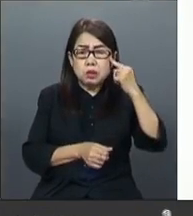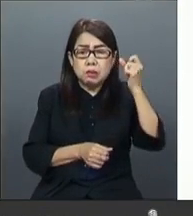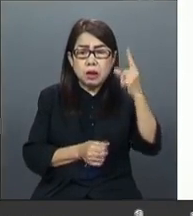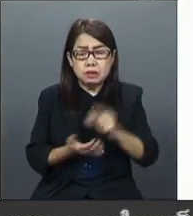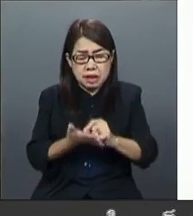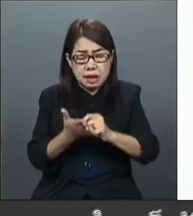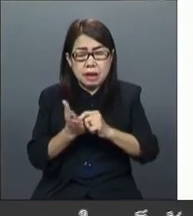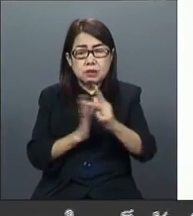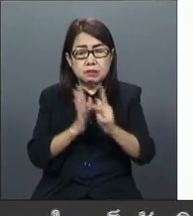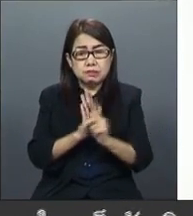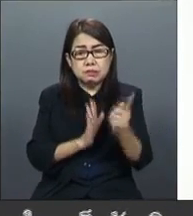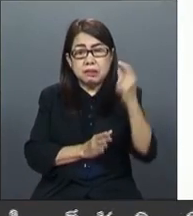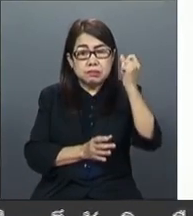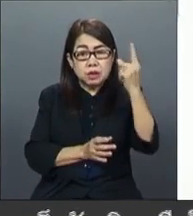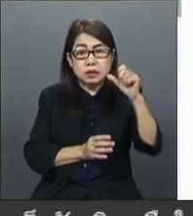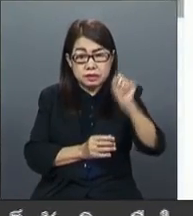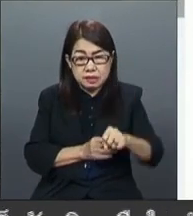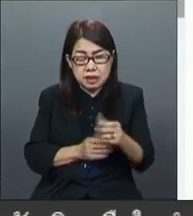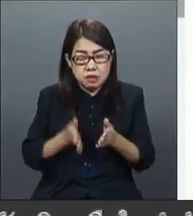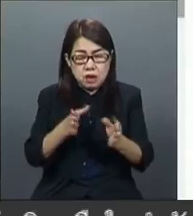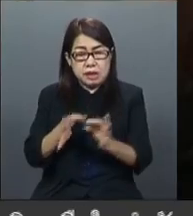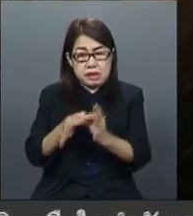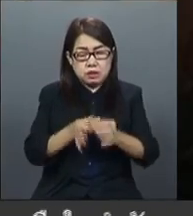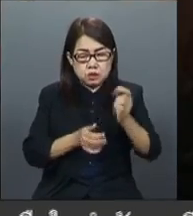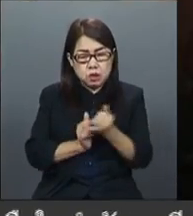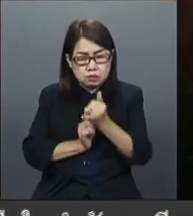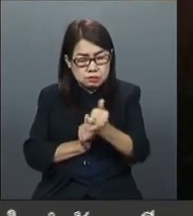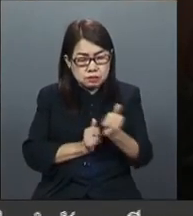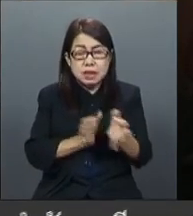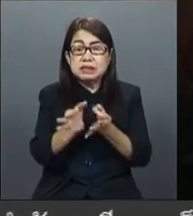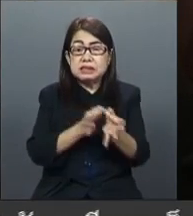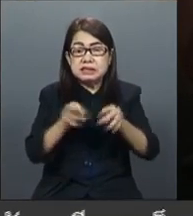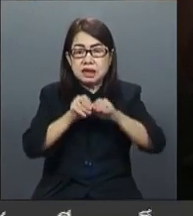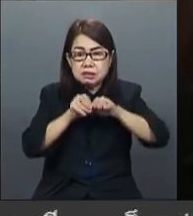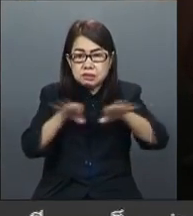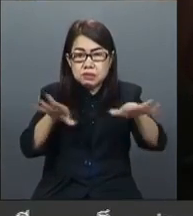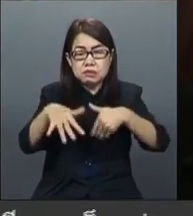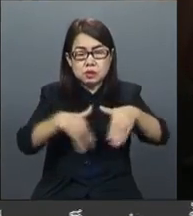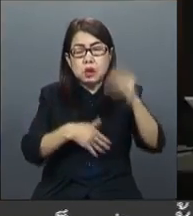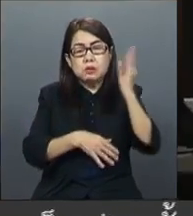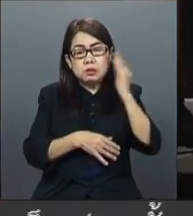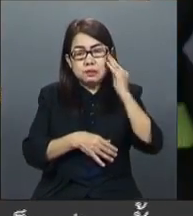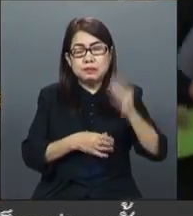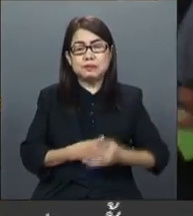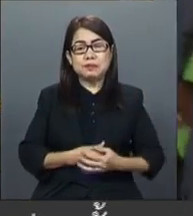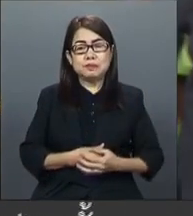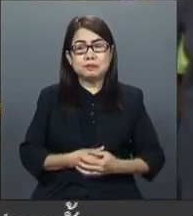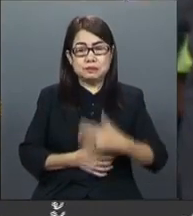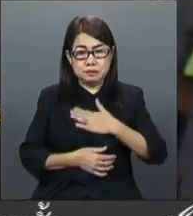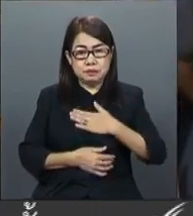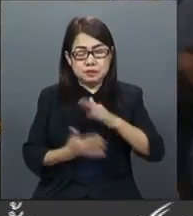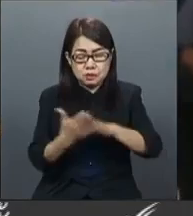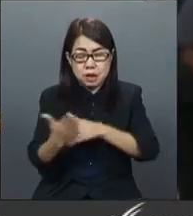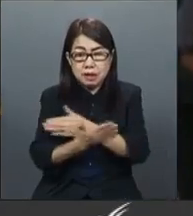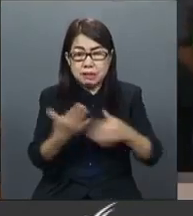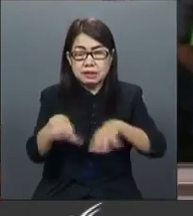ฉบับนี้ซึ่งหน่วยงานที่เกี่ยวข้องต้องสร้างความเข้าใจให้กับประชาชน เราก็มีมาตรการในการดูแลของเรา